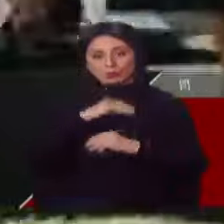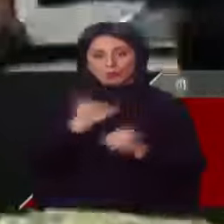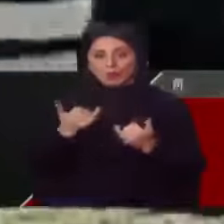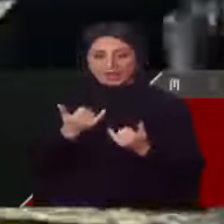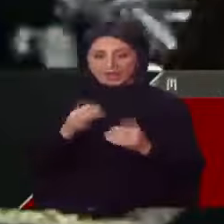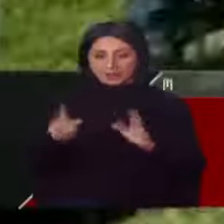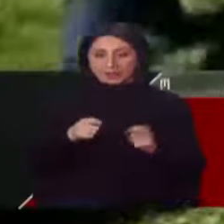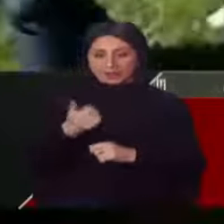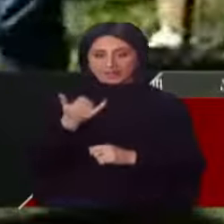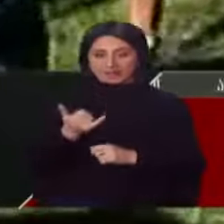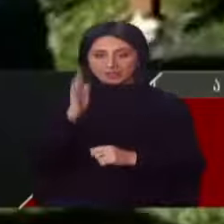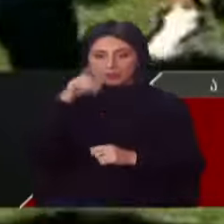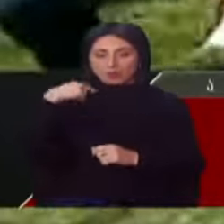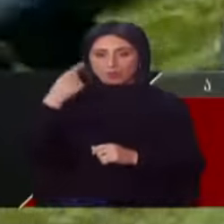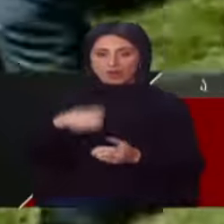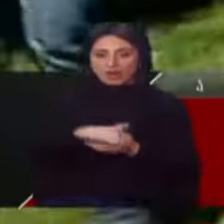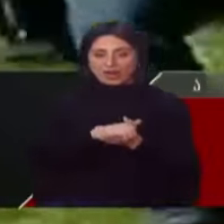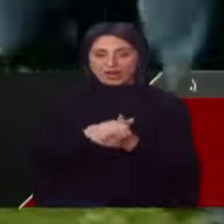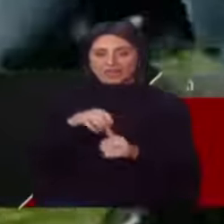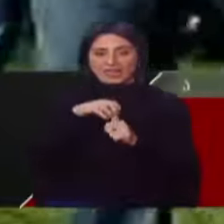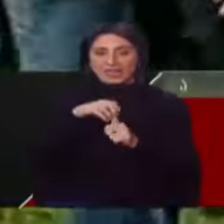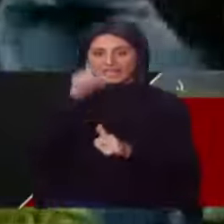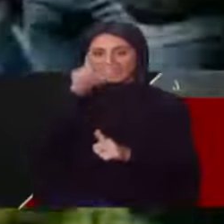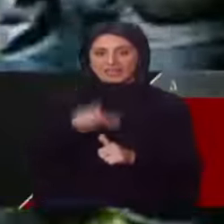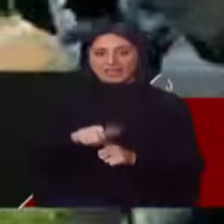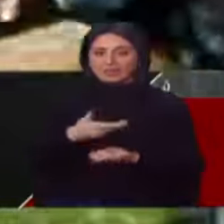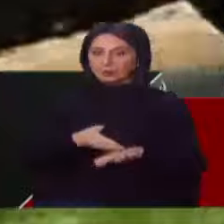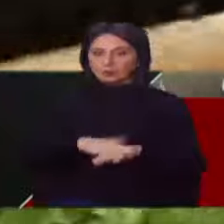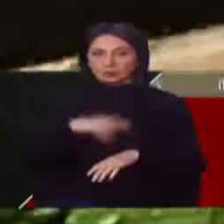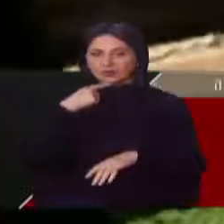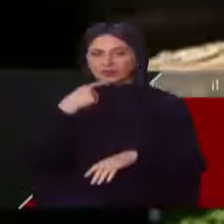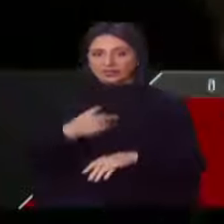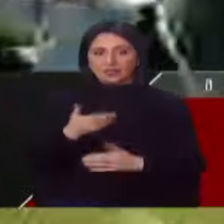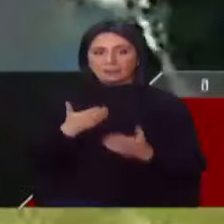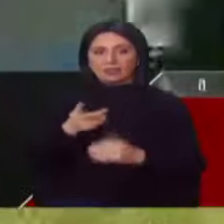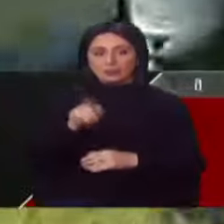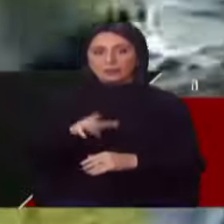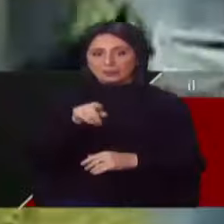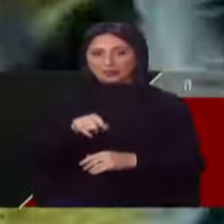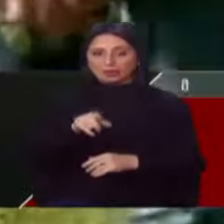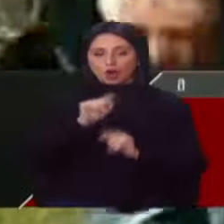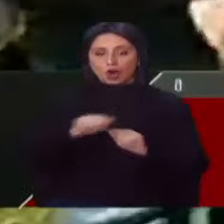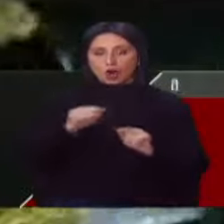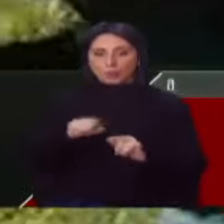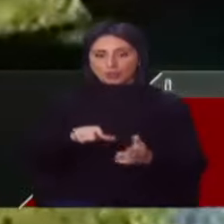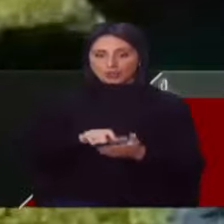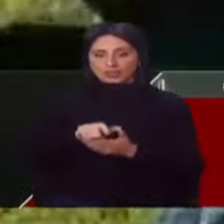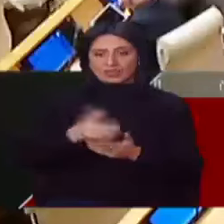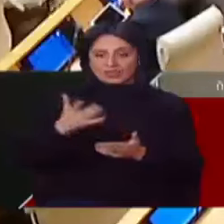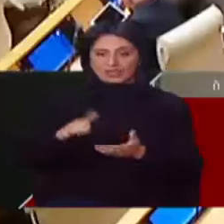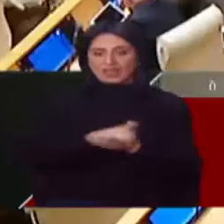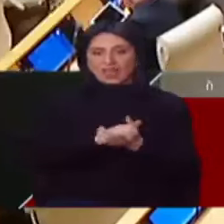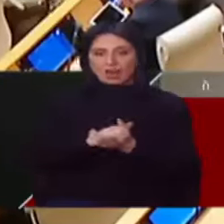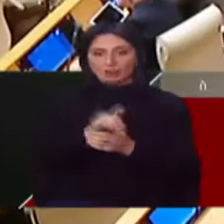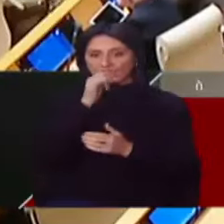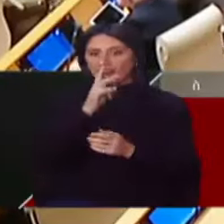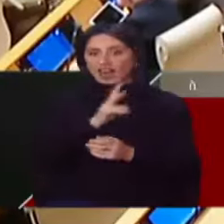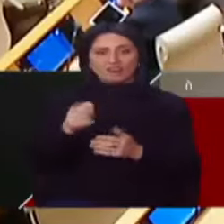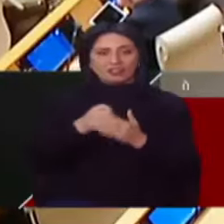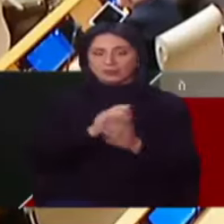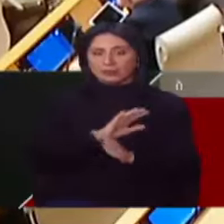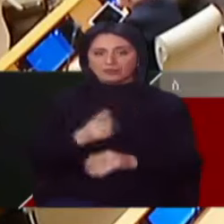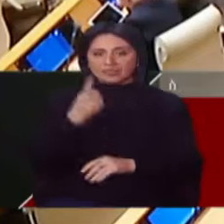mokmed prezidents. Momavlis ertobis liderad iktses rtuli satkmelia. Mitumetas mashin rotsa opozitsiur velze lidertobas amdromde veravin